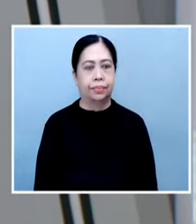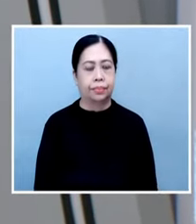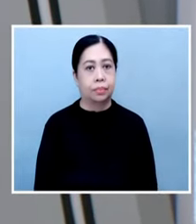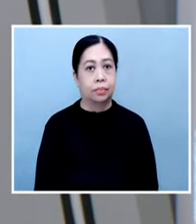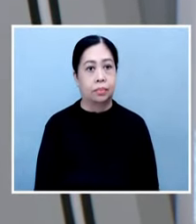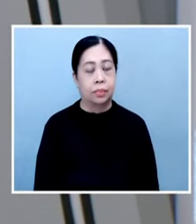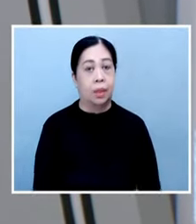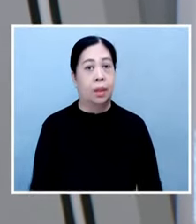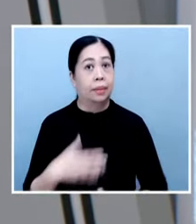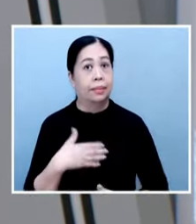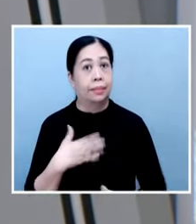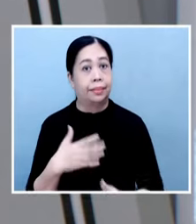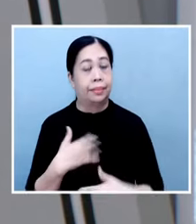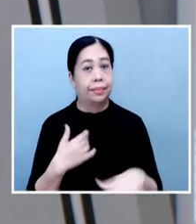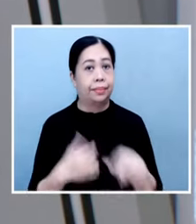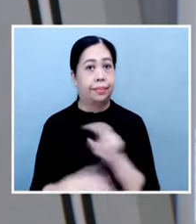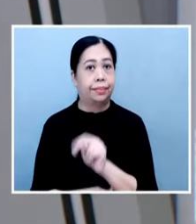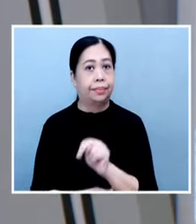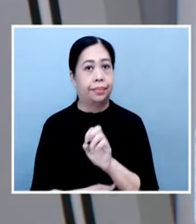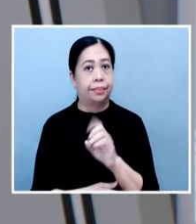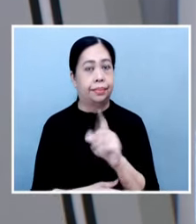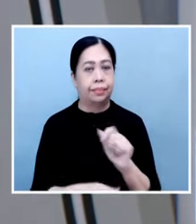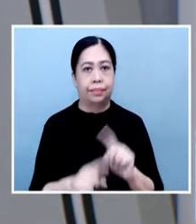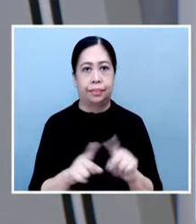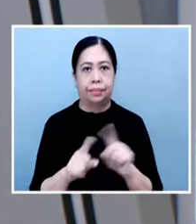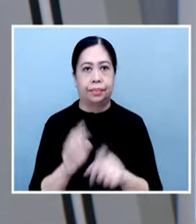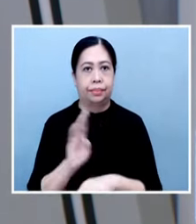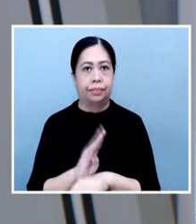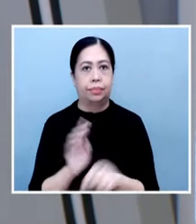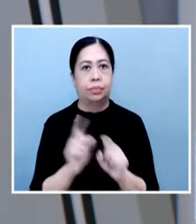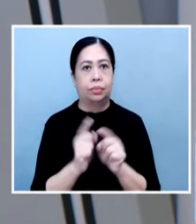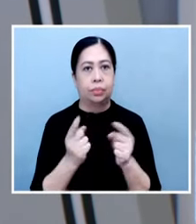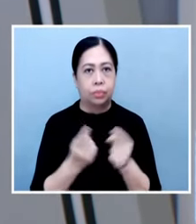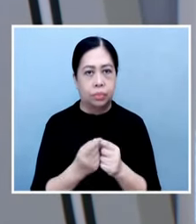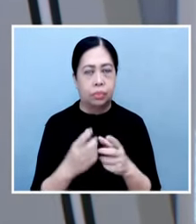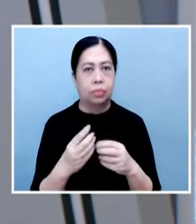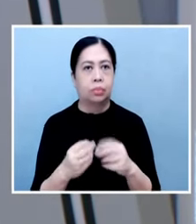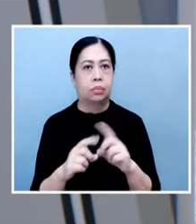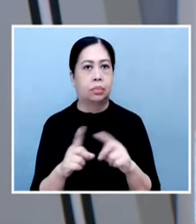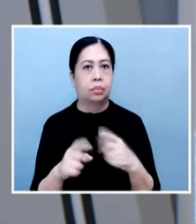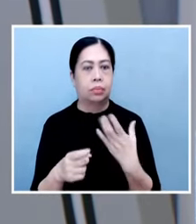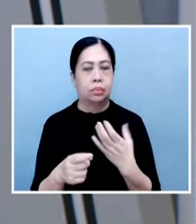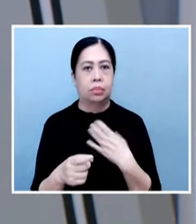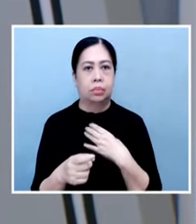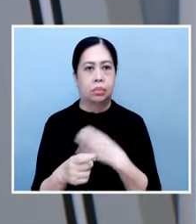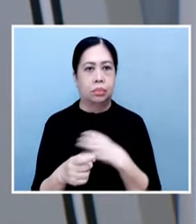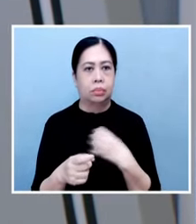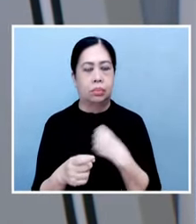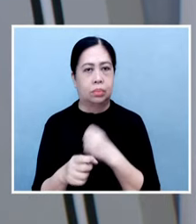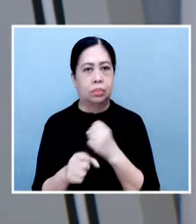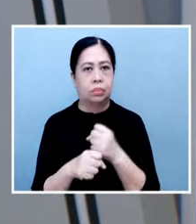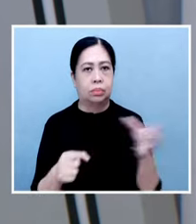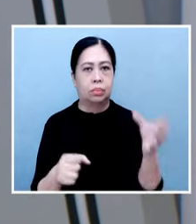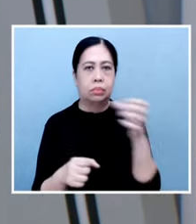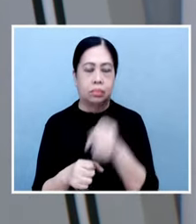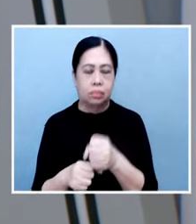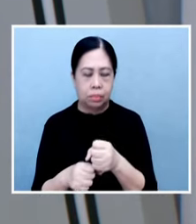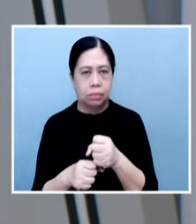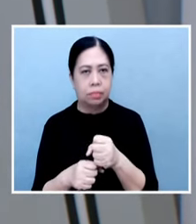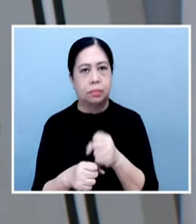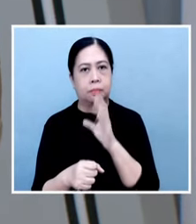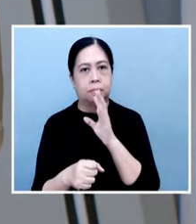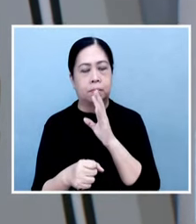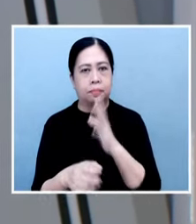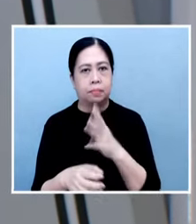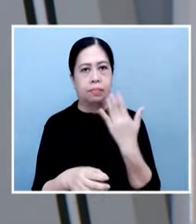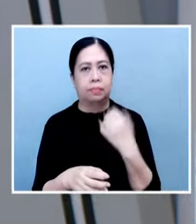Ikinasiya naman ng NEDA iba't ibang business groups at ilang mambabatas ang pagkakatalaga kay House Deputy Speaker at dating